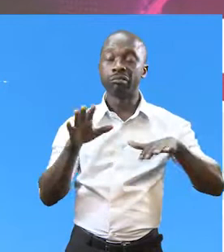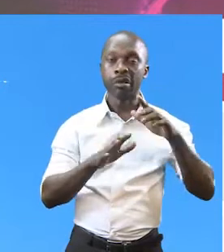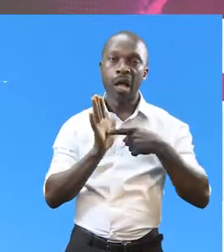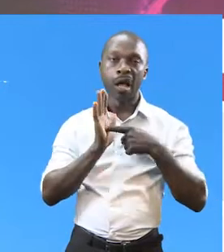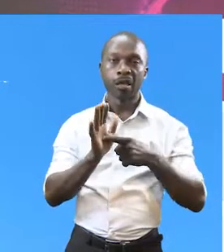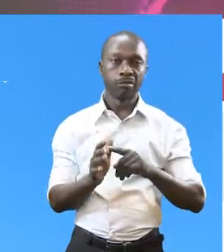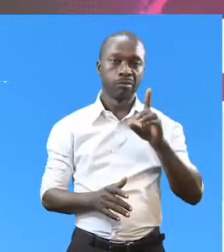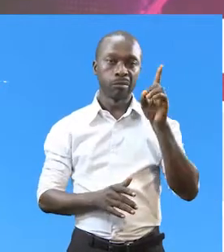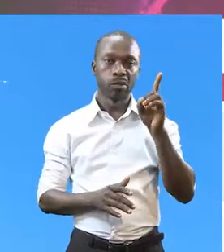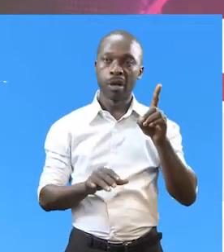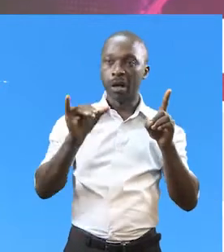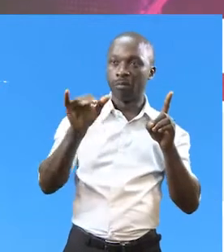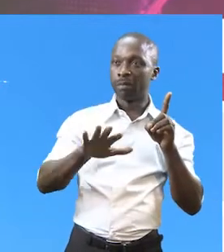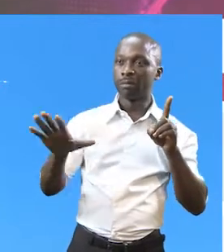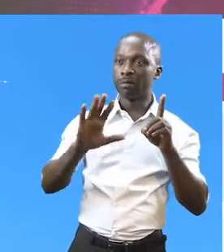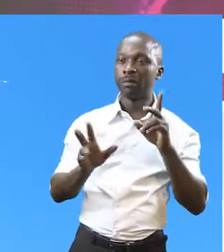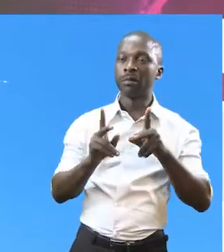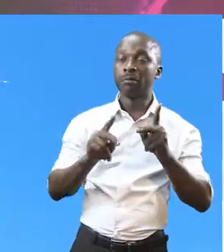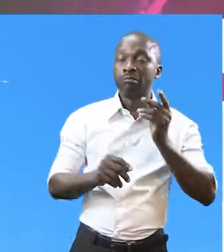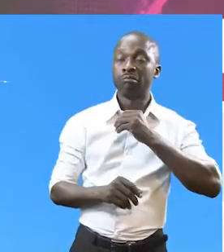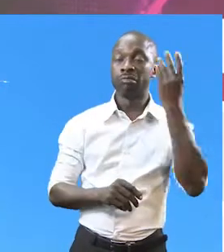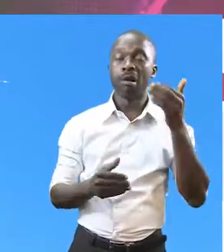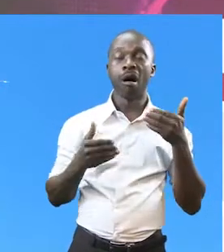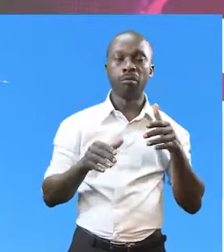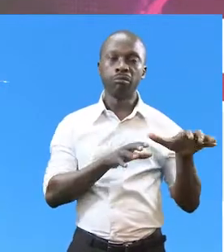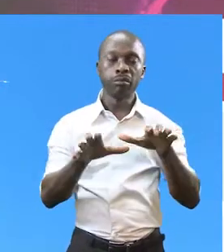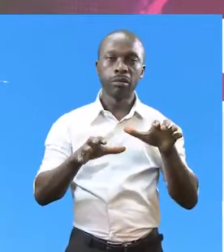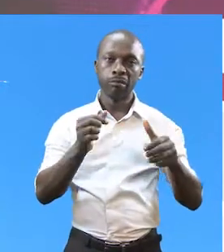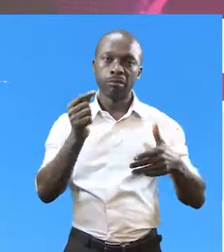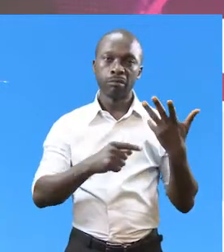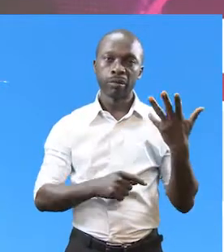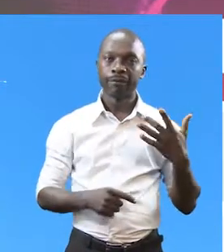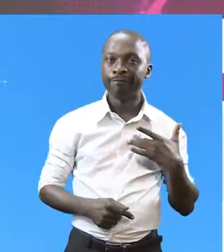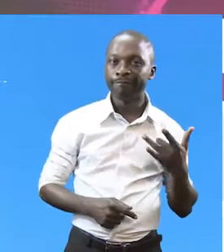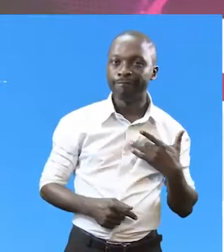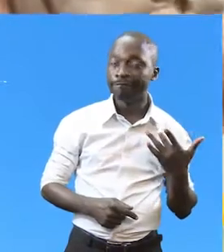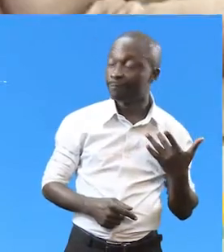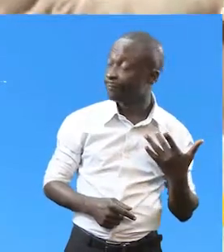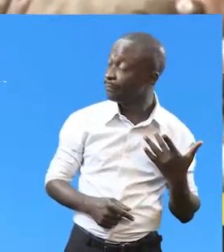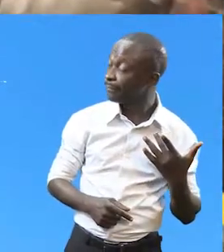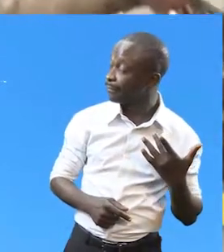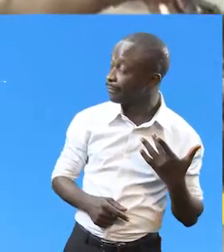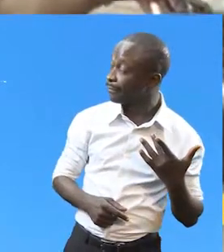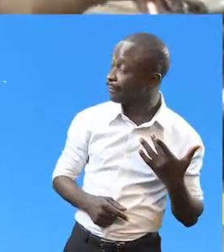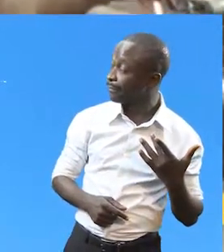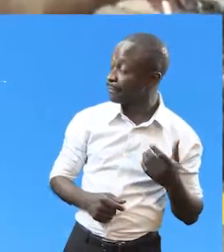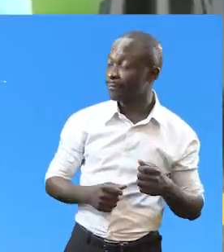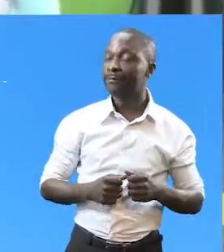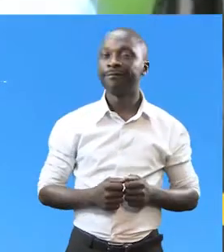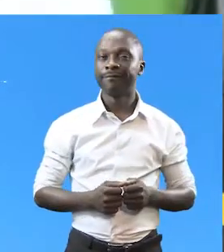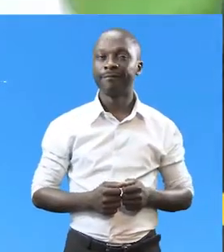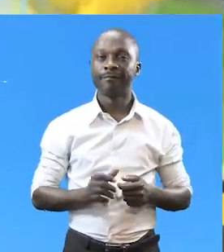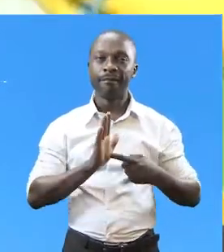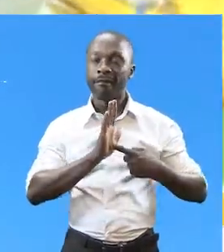on craint pour la recrudescence de l'épidémie. Liliane Fogouem nous en dit plus. Les marchés sont bondés